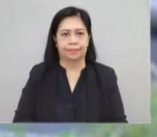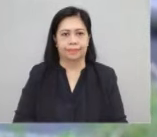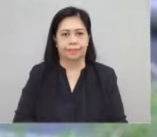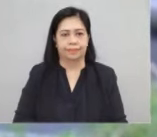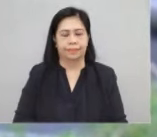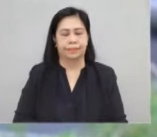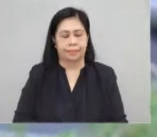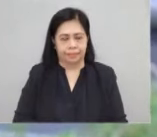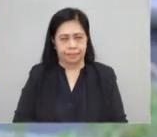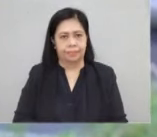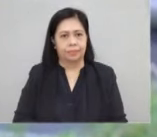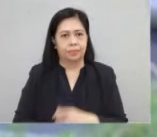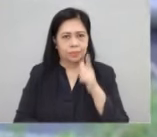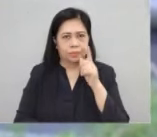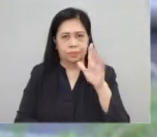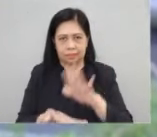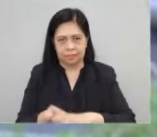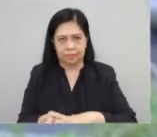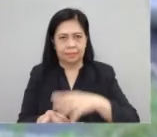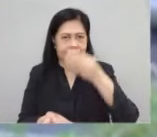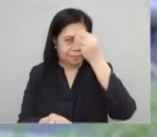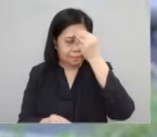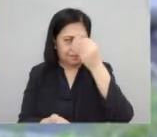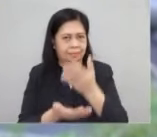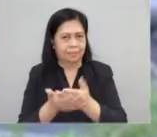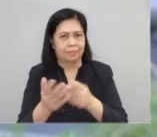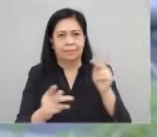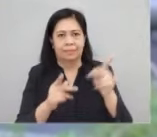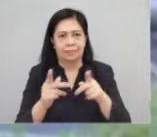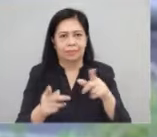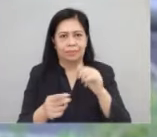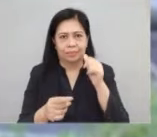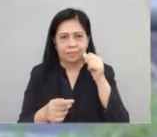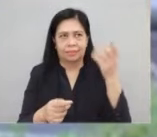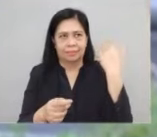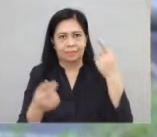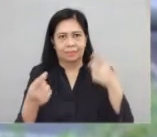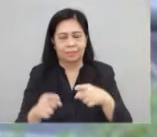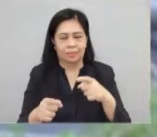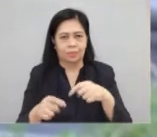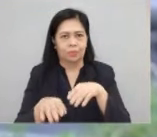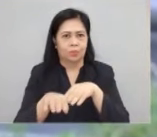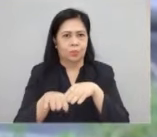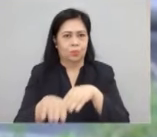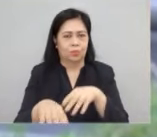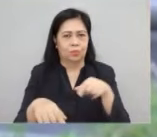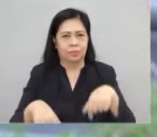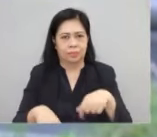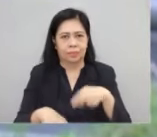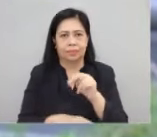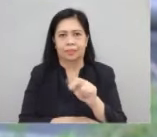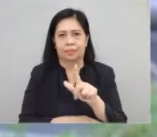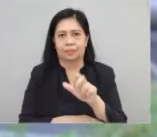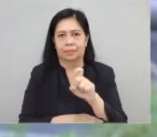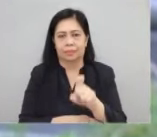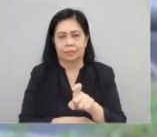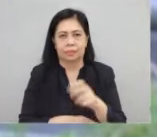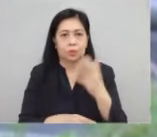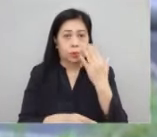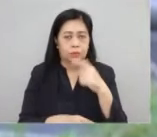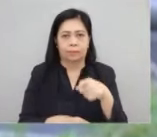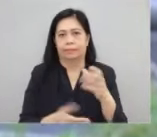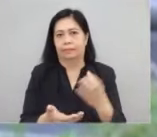Jess, mukhang natuto na nga yung ilan sa mga kapatid nating motorista sa nangyaring matinding traffic kahapon dito sa NLEX, bunsod nga